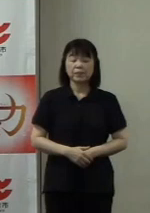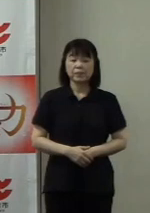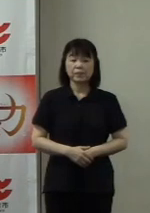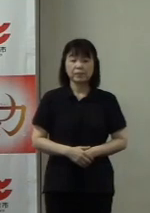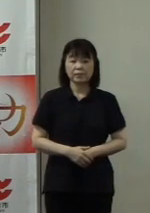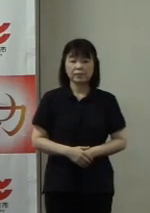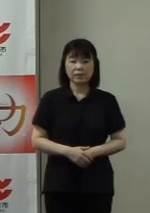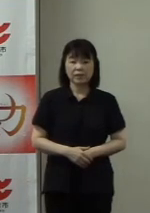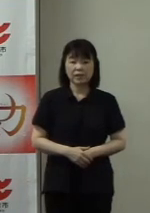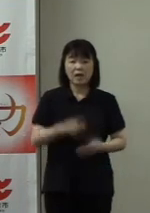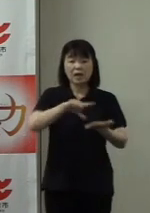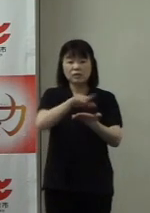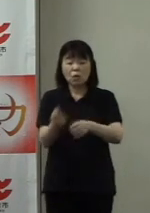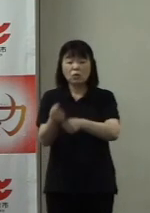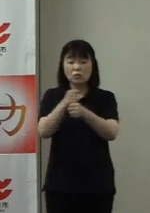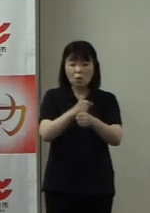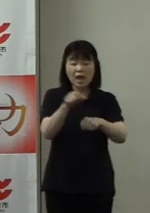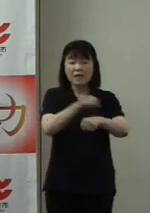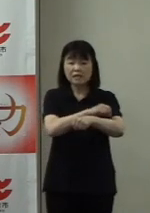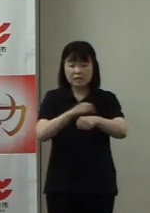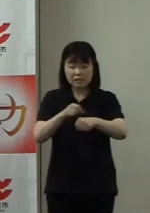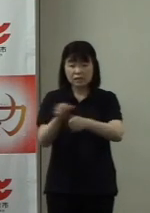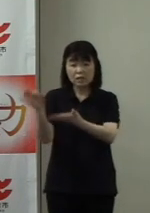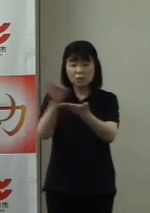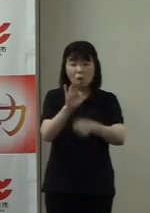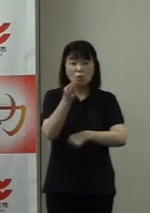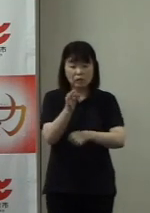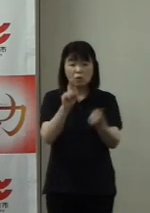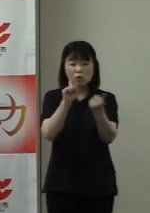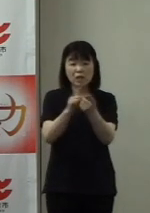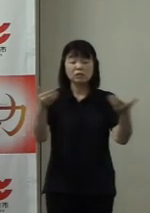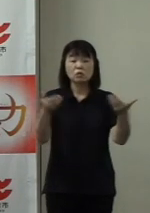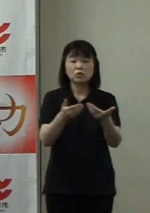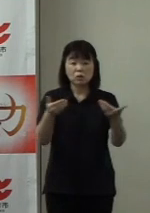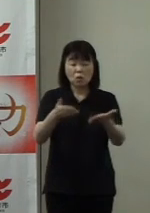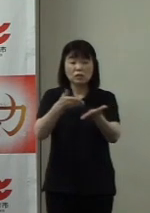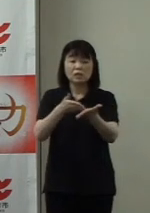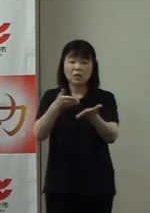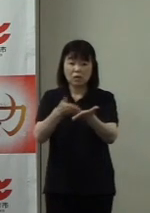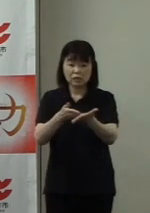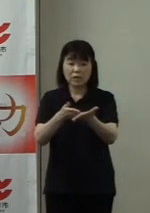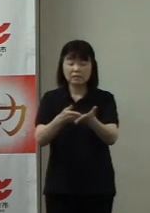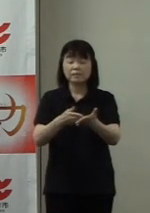次に地方創生臨時交付金の対象事業であります。まず一つは、